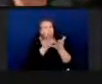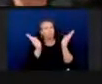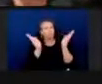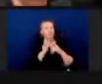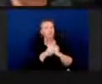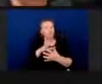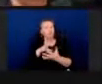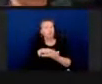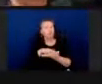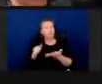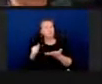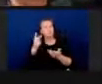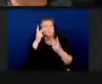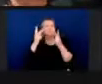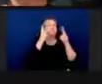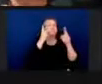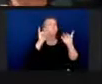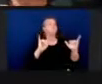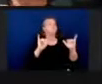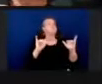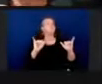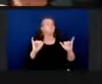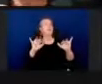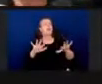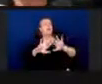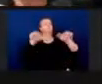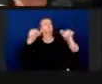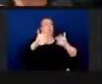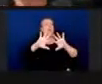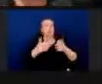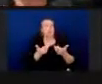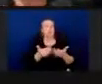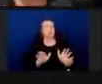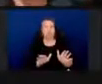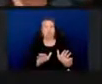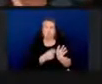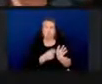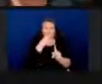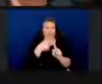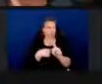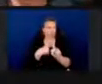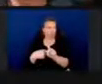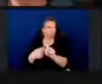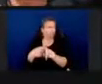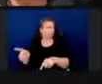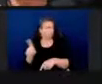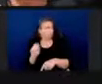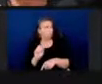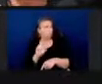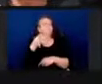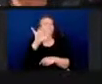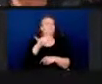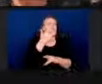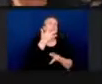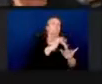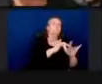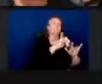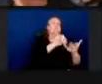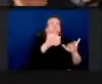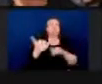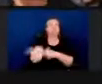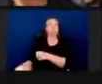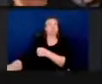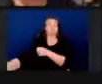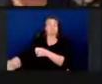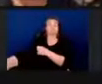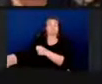wataalamu kutoka nje, na wanafunzi wanaweza kutagusana na viongozi hao wa tasnia mbalimbali na kujifunza mengi kutokana nayo,